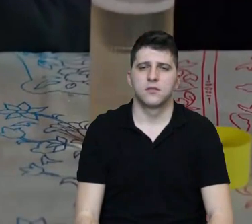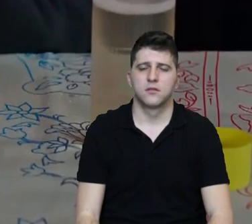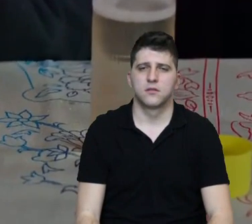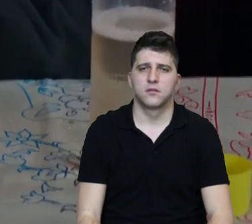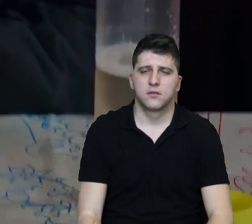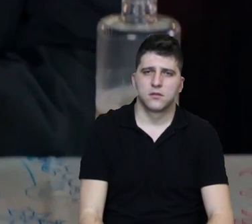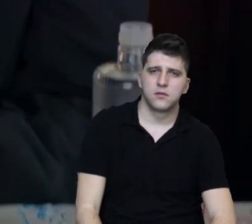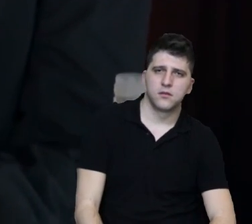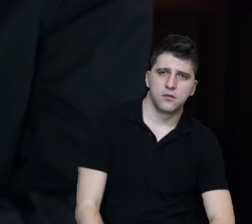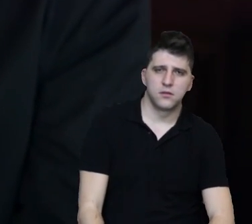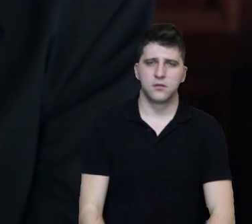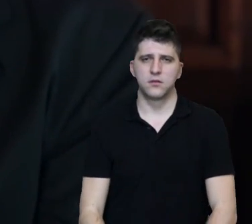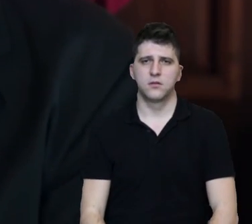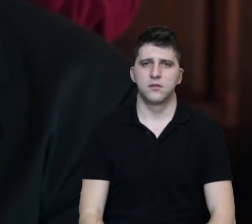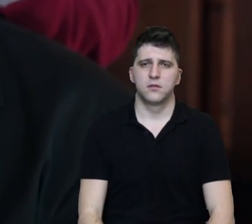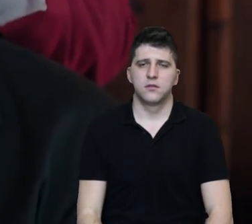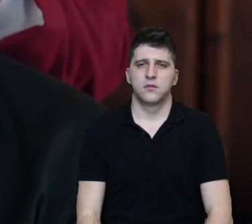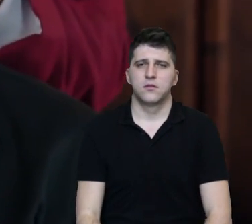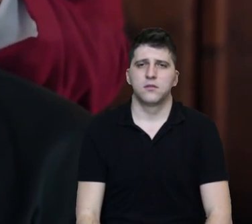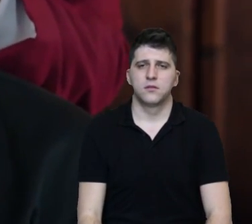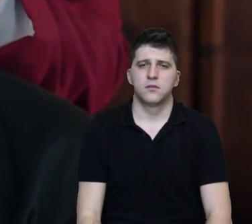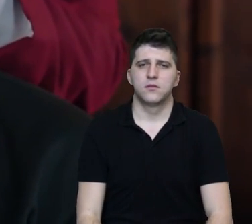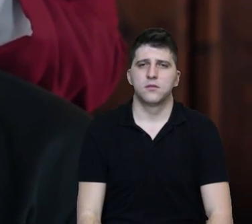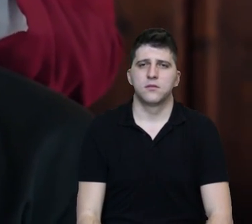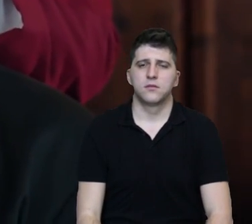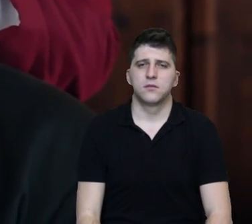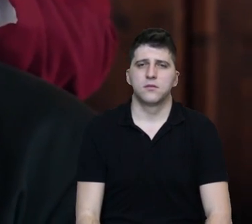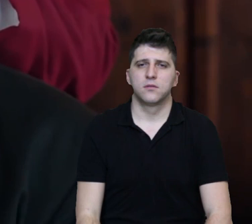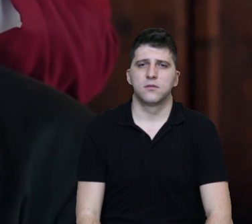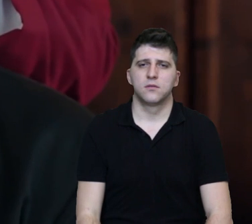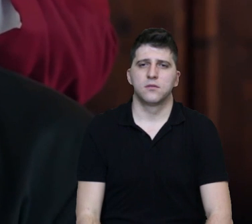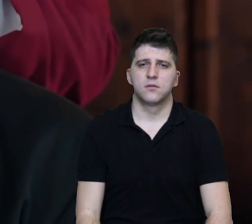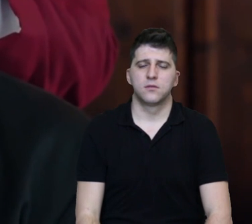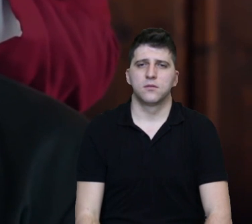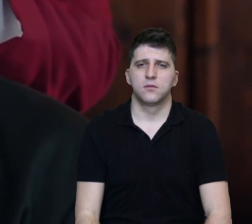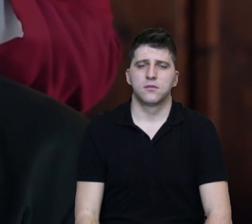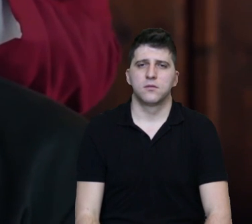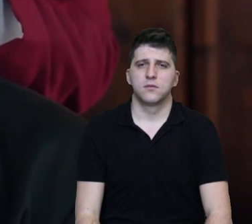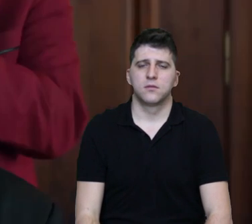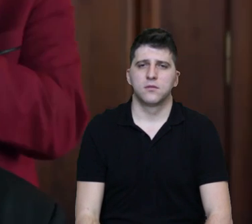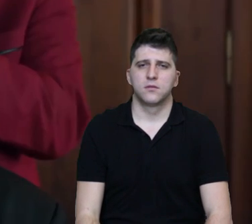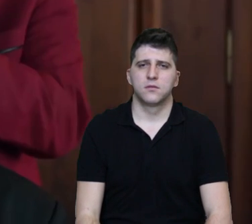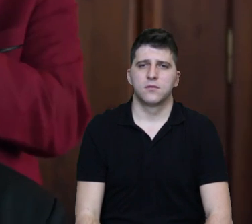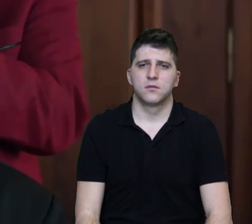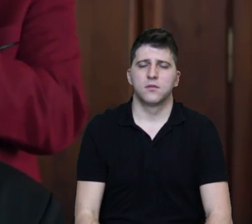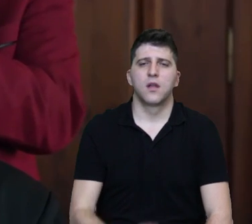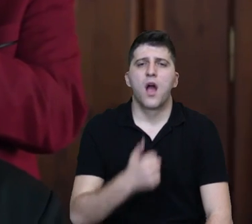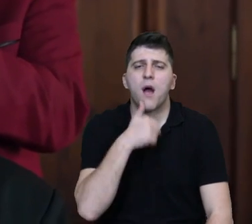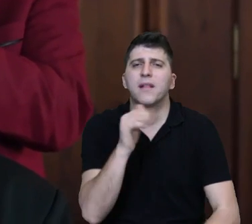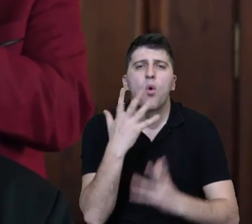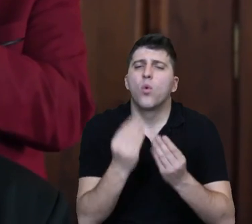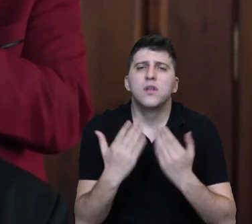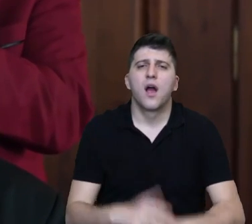Anahtarıyla açıp girdi. Orada önünde kolonyayla oturmuş İsmail şakaklarını buluyor. Abim ne oldu